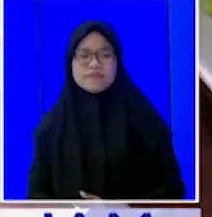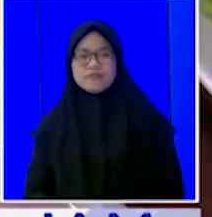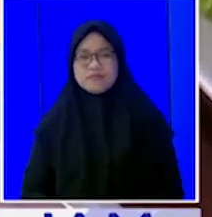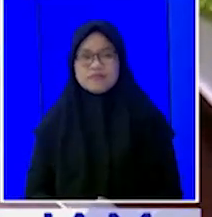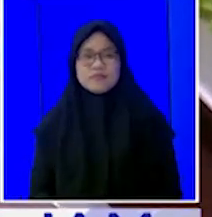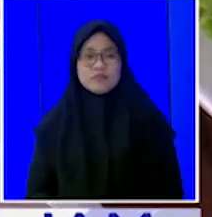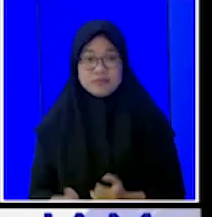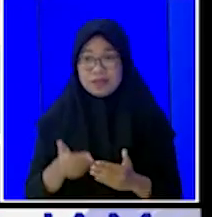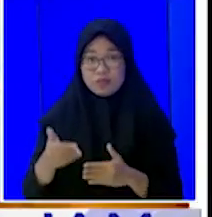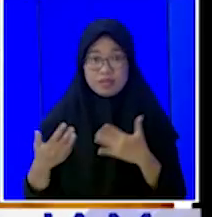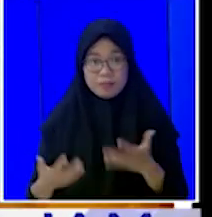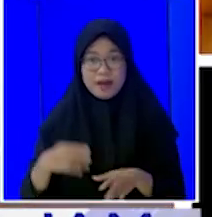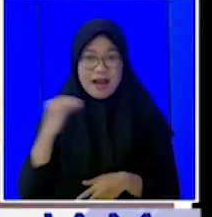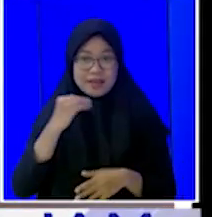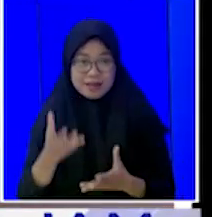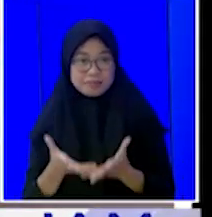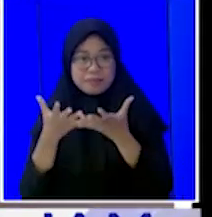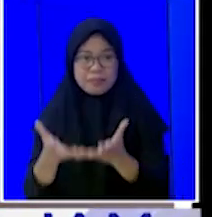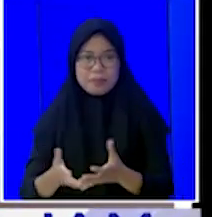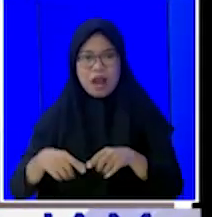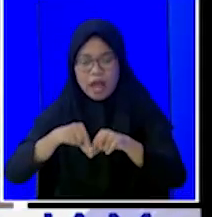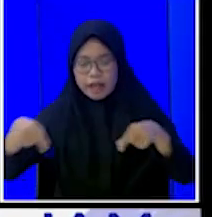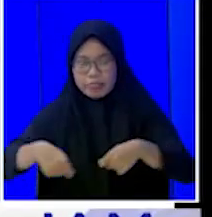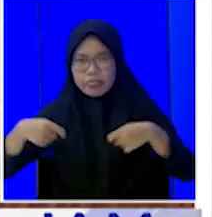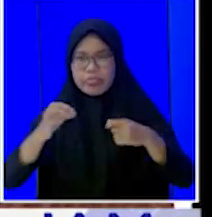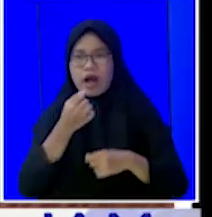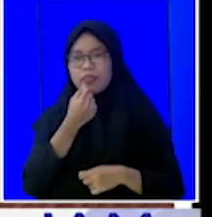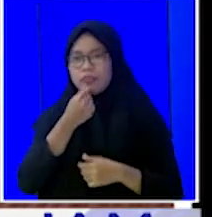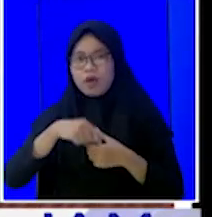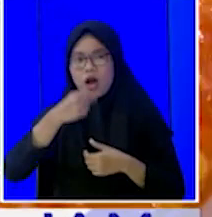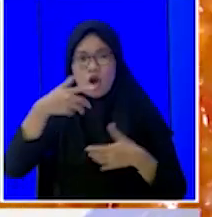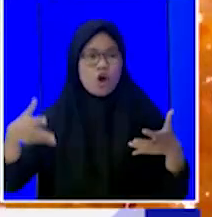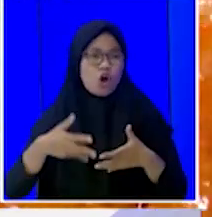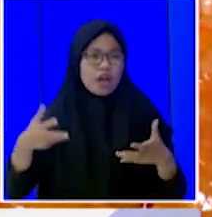Selanjutnya, ayam disajikan dengan french fries, salad, dan saus pilihan.